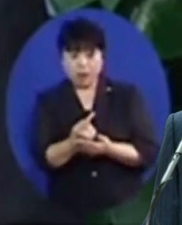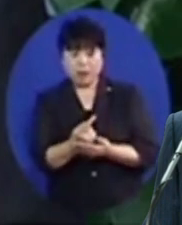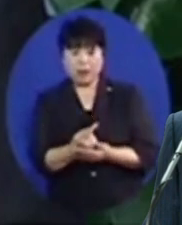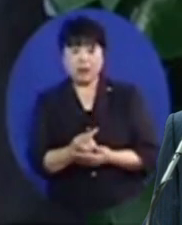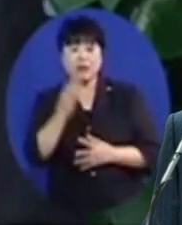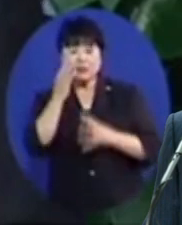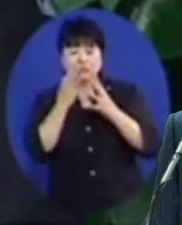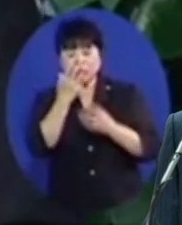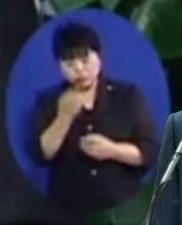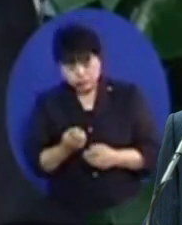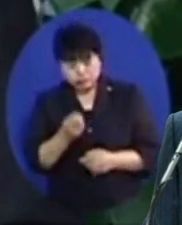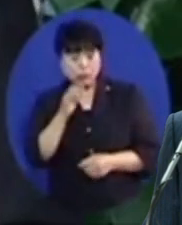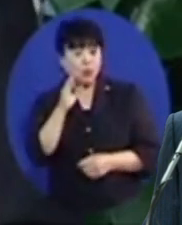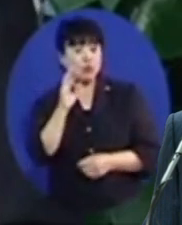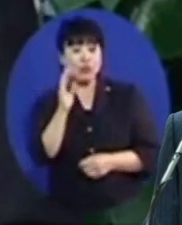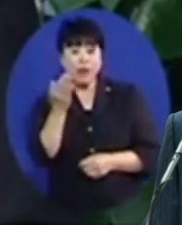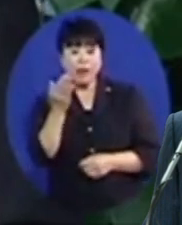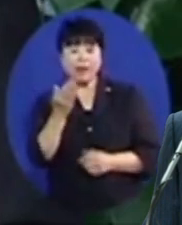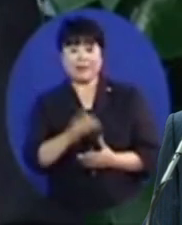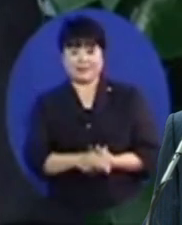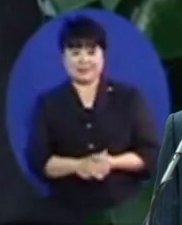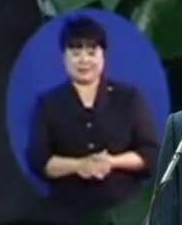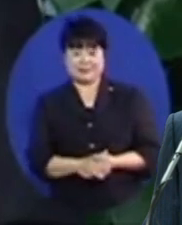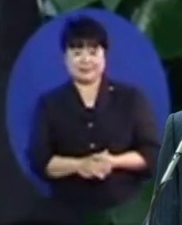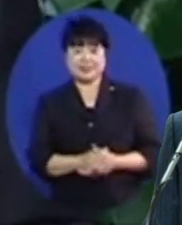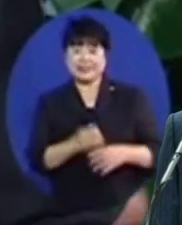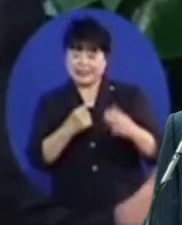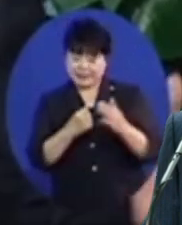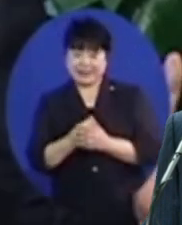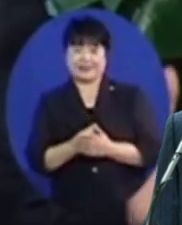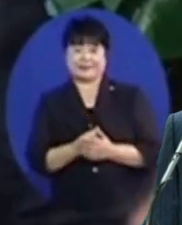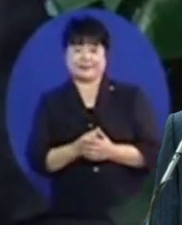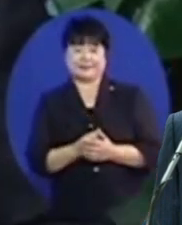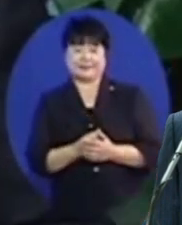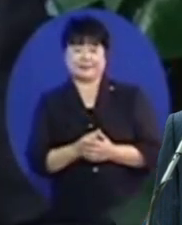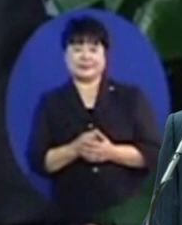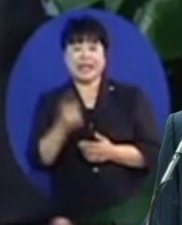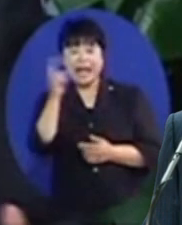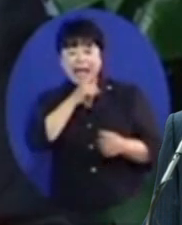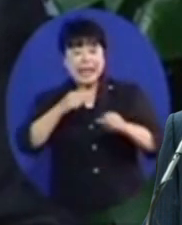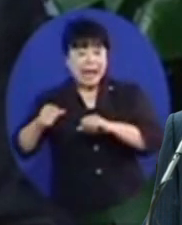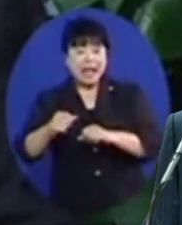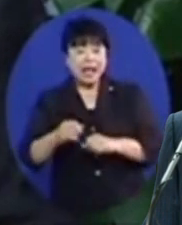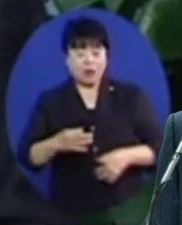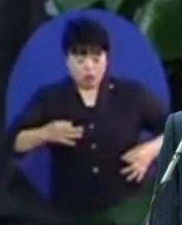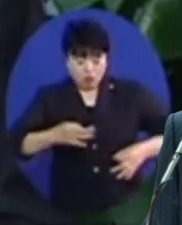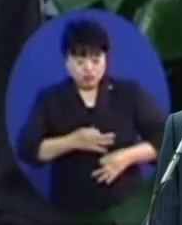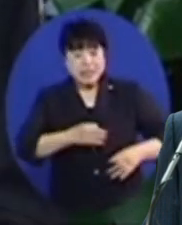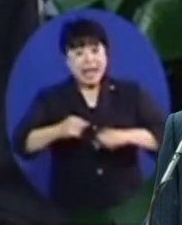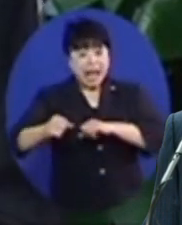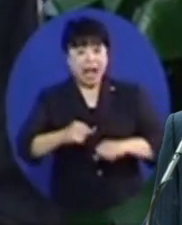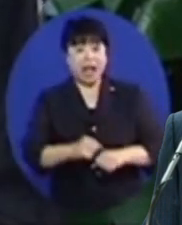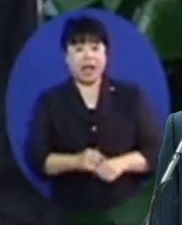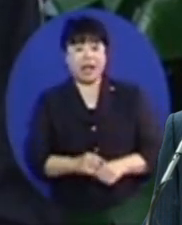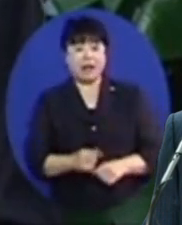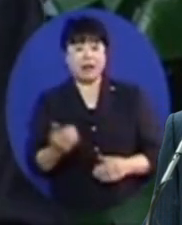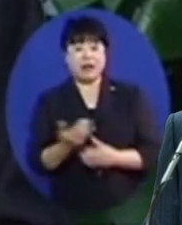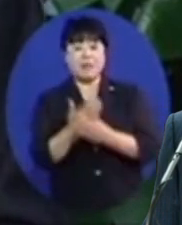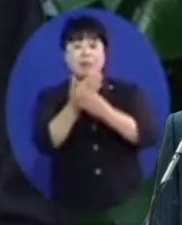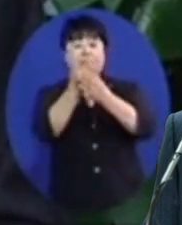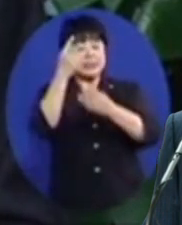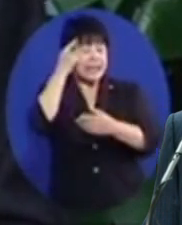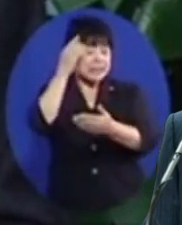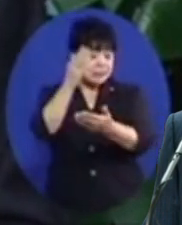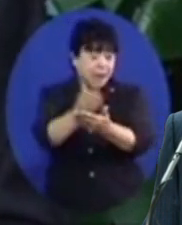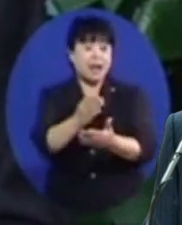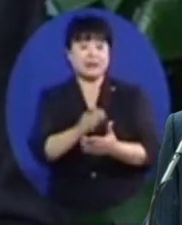채소같이 쇠잔할 것이라는 것입니다. 그러므로 악을 행하고 불의를 행하면서 창성해질 것이라고 생각하는